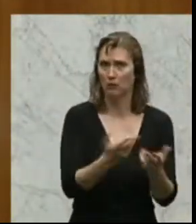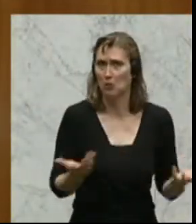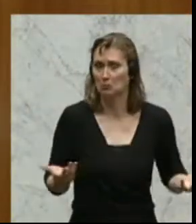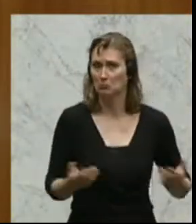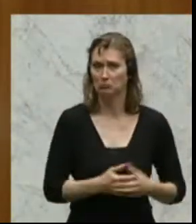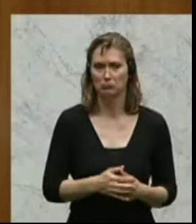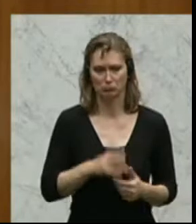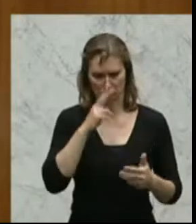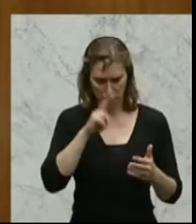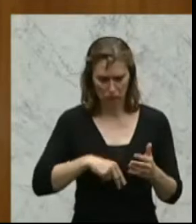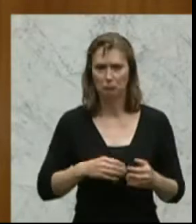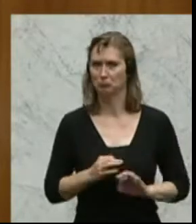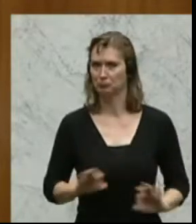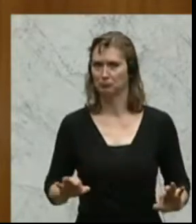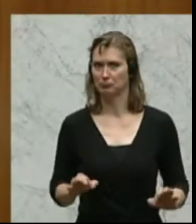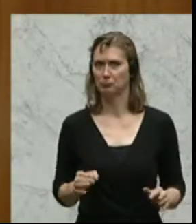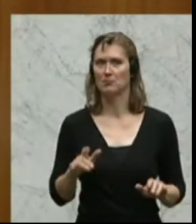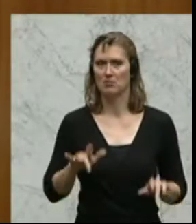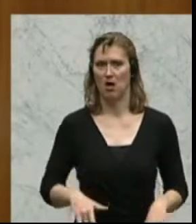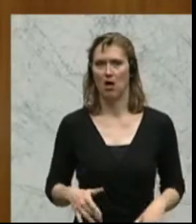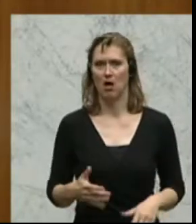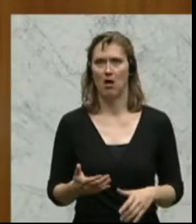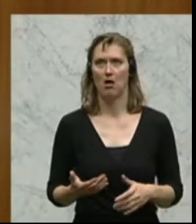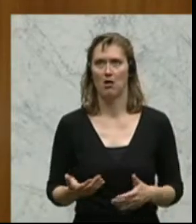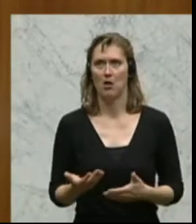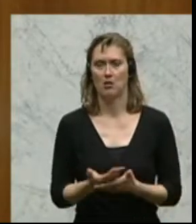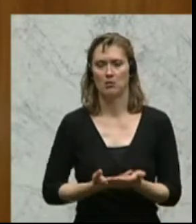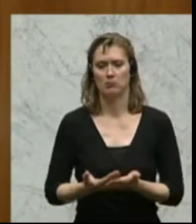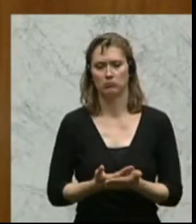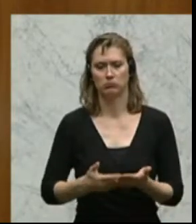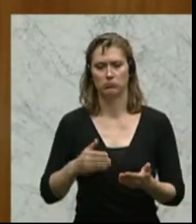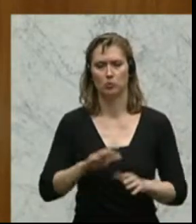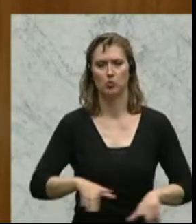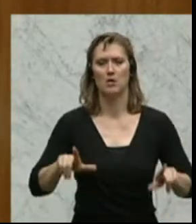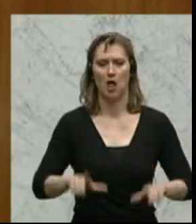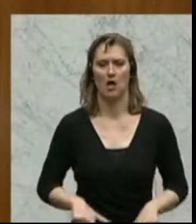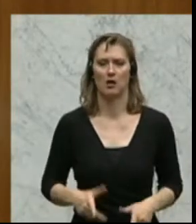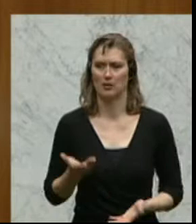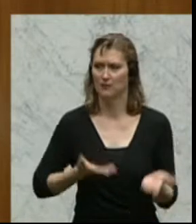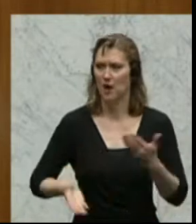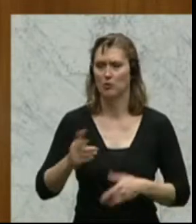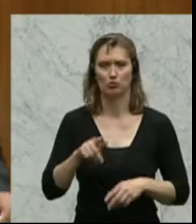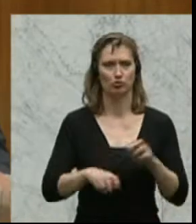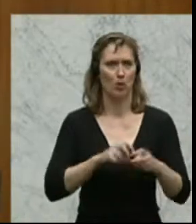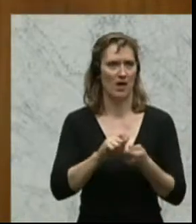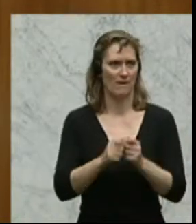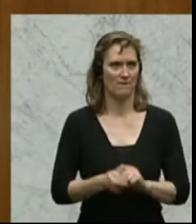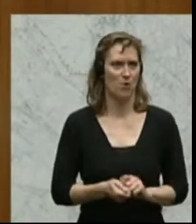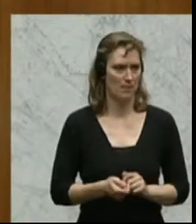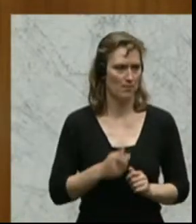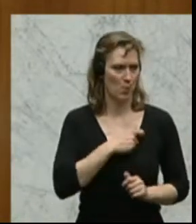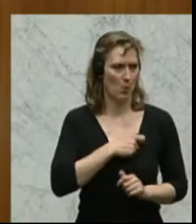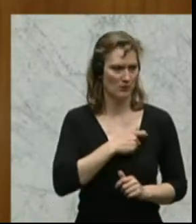nachvollziehbar, dass wir genau das als Grundlage für Verhandlungen dieser Steuerreformkommission besprochen